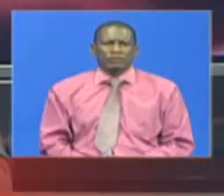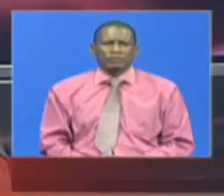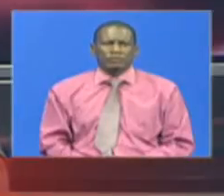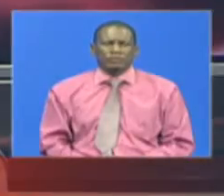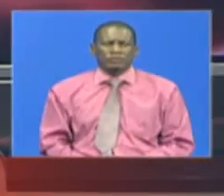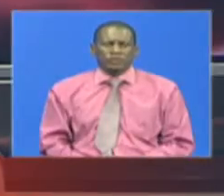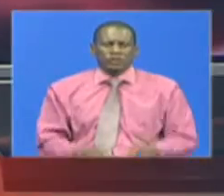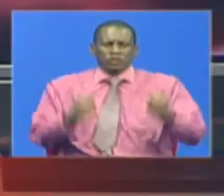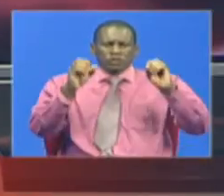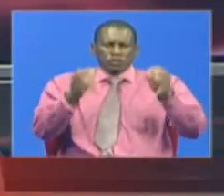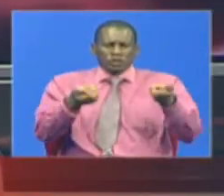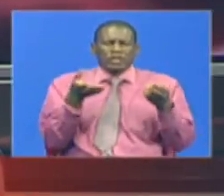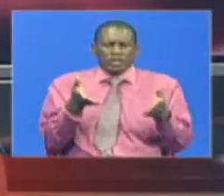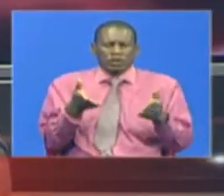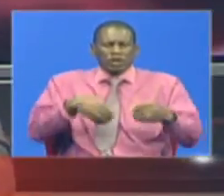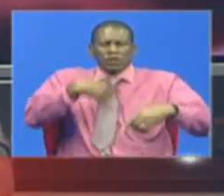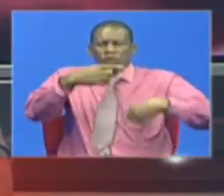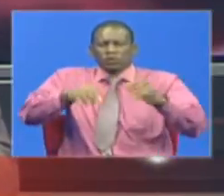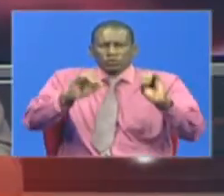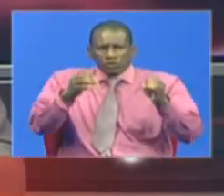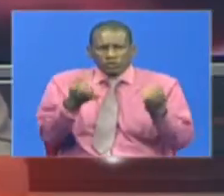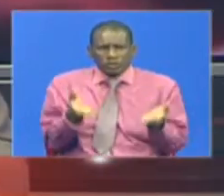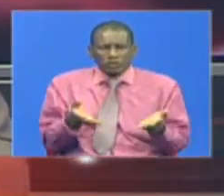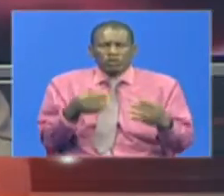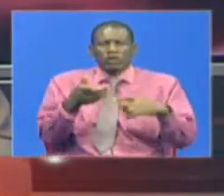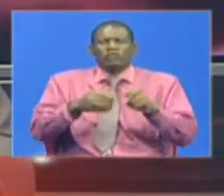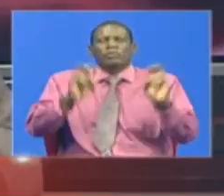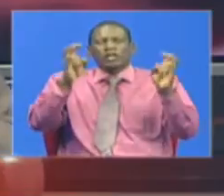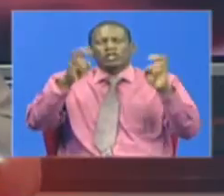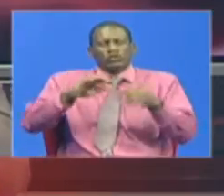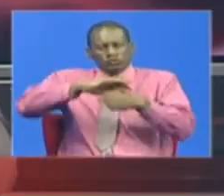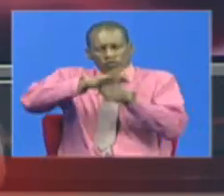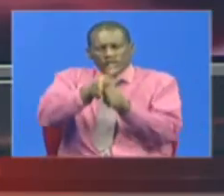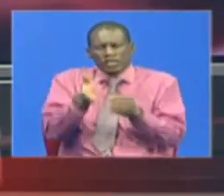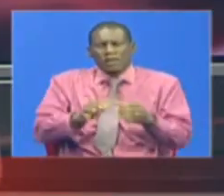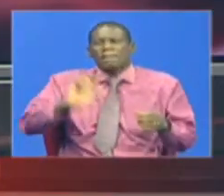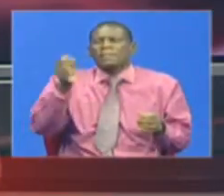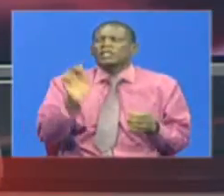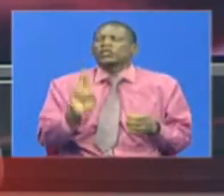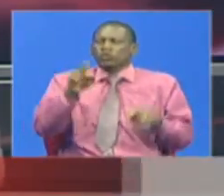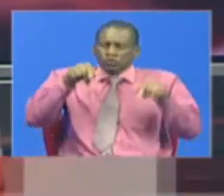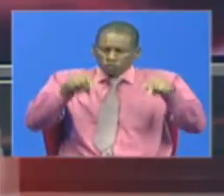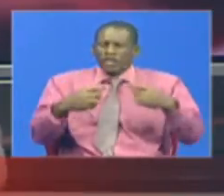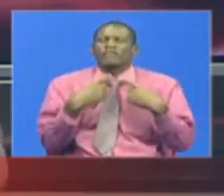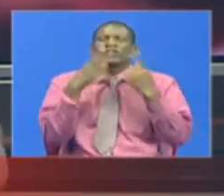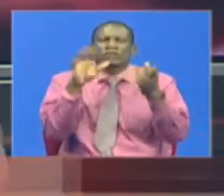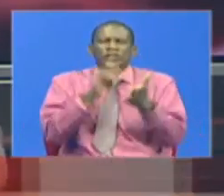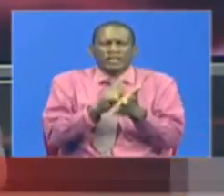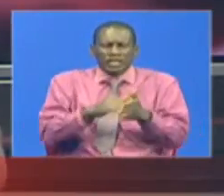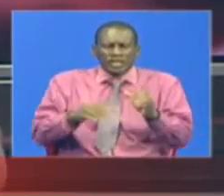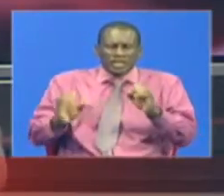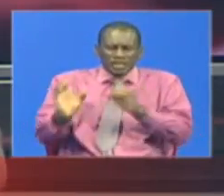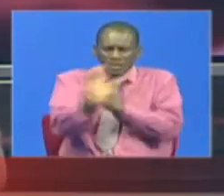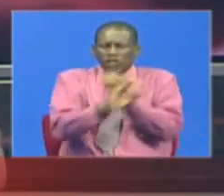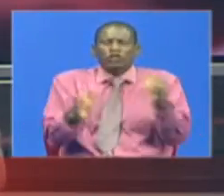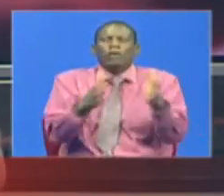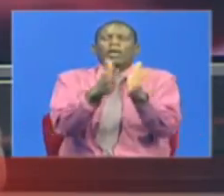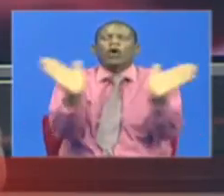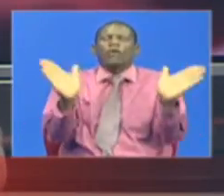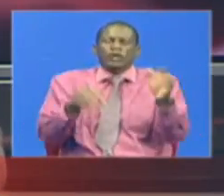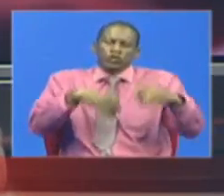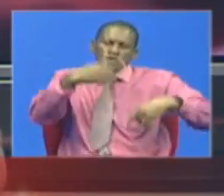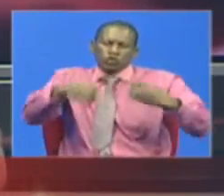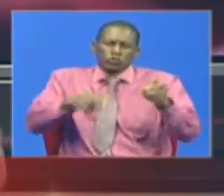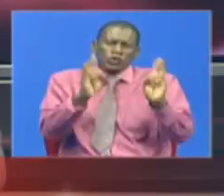Na mtazamaji, tukisonga mbele kuangazia masuala ya COVID-19 nchini, ni kuwa Rais Uhuru Kenyatta leo ametangaza kwamba taifa litafunguliwa kuendelea na shughuli